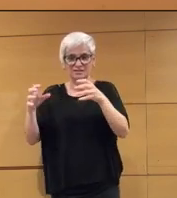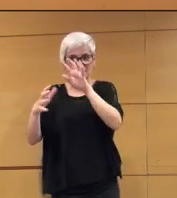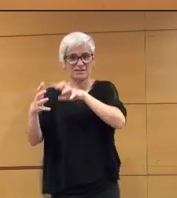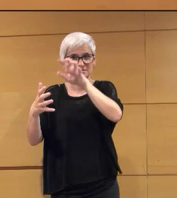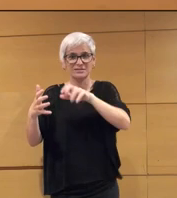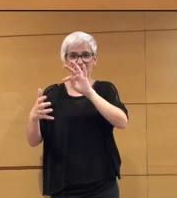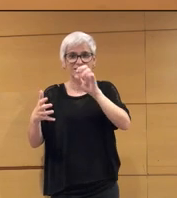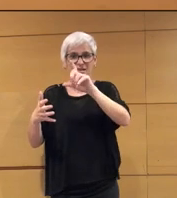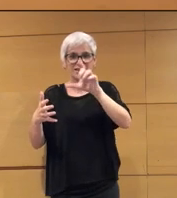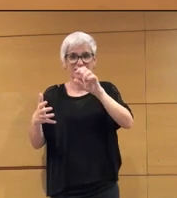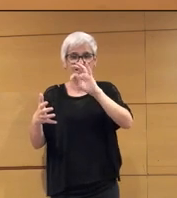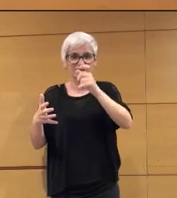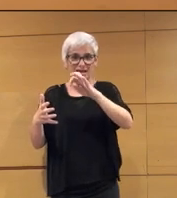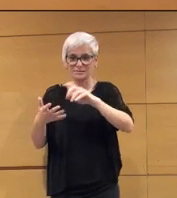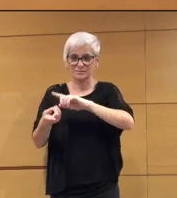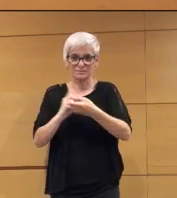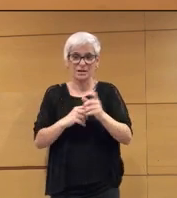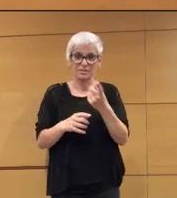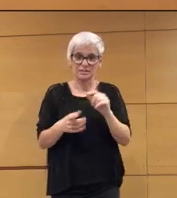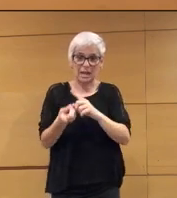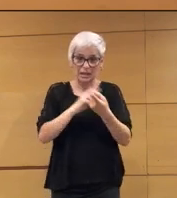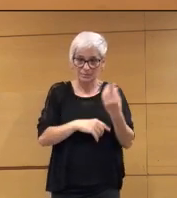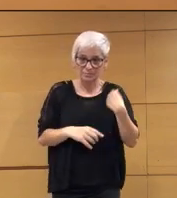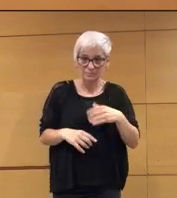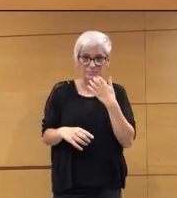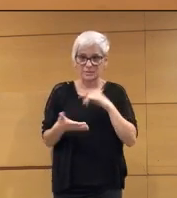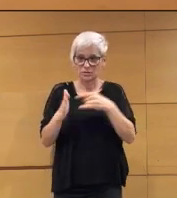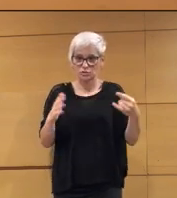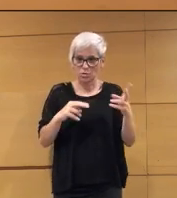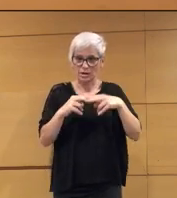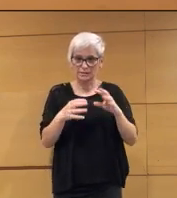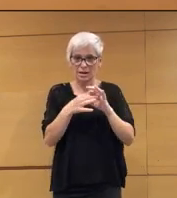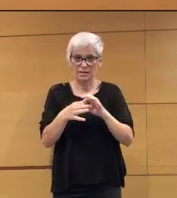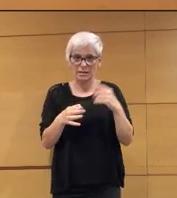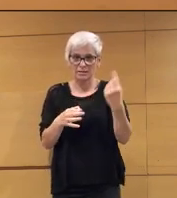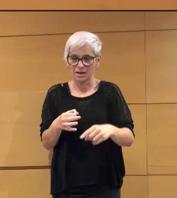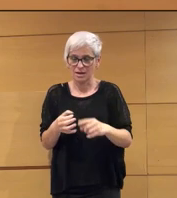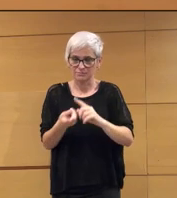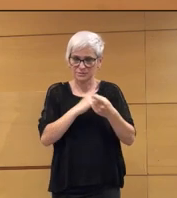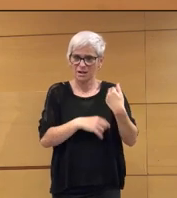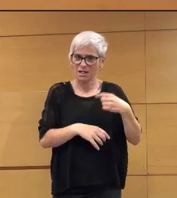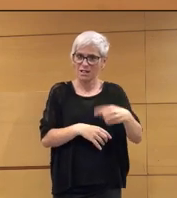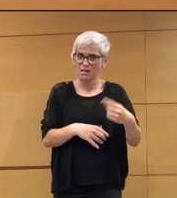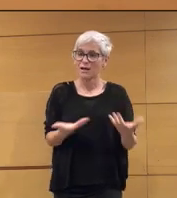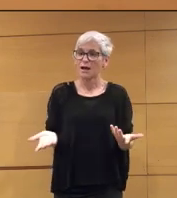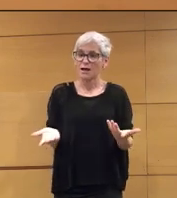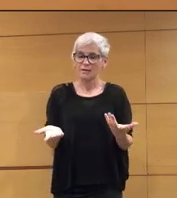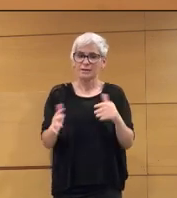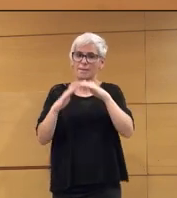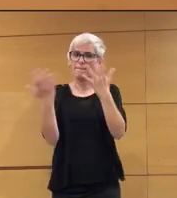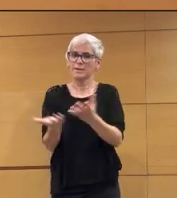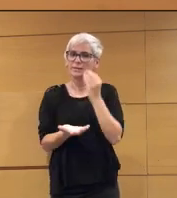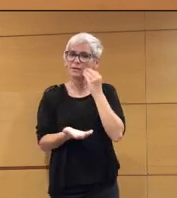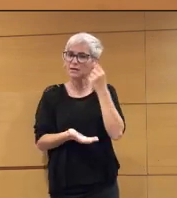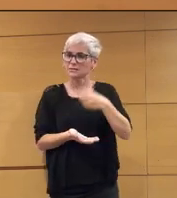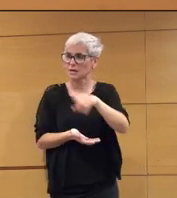Com farem els subtítols en aquest entorn? Quan vam passar a la televisió connectada, televisió híbrida, hi érem. I ara hi ha el metavers, que la majoria